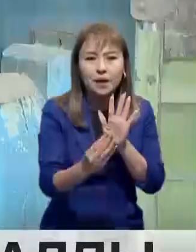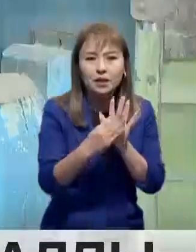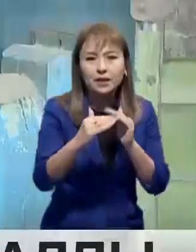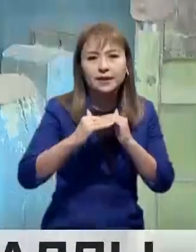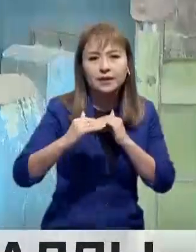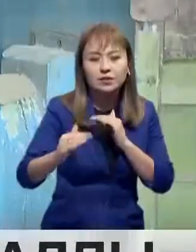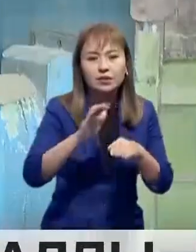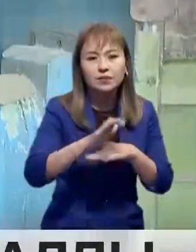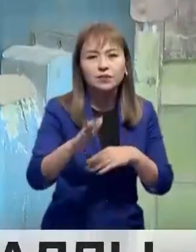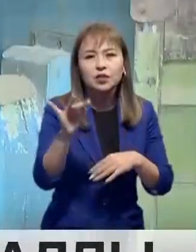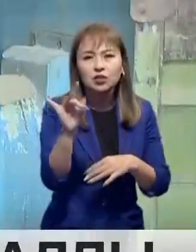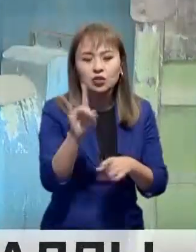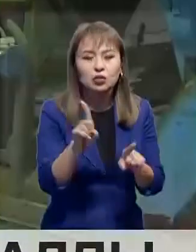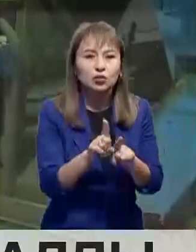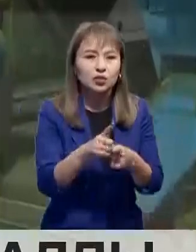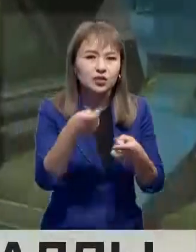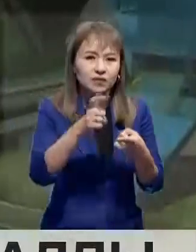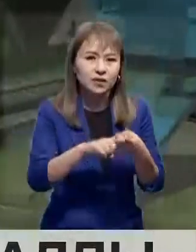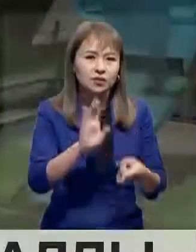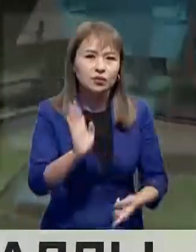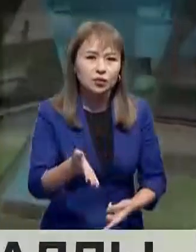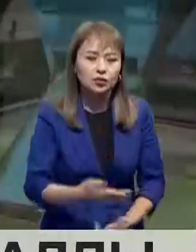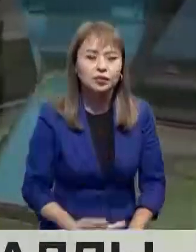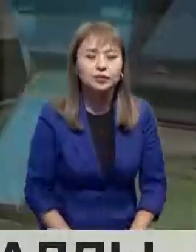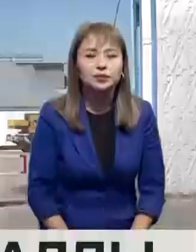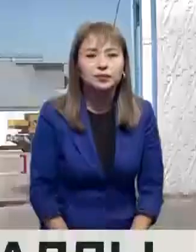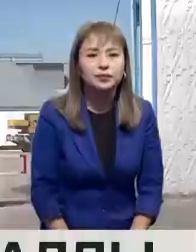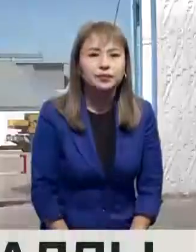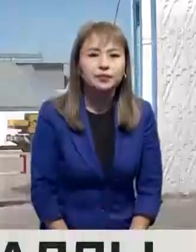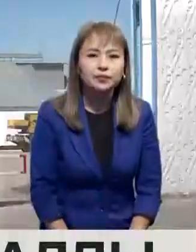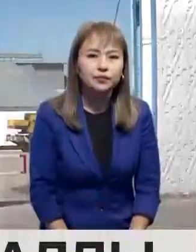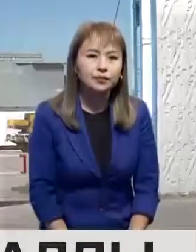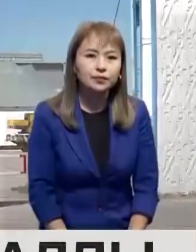еліміздегі май шығаратын кәсіпорындарға да жөнелтіледі. Нұрсұлтан Мұхамеджан, хабар 24, Түркістан облысы.